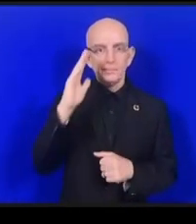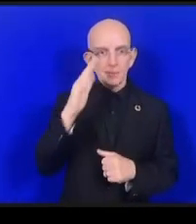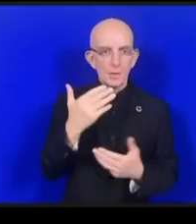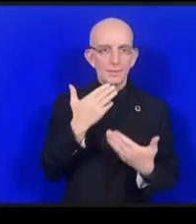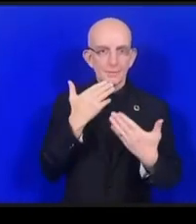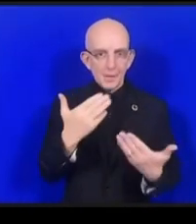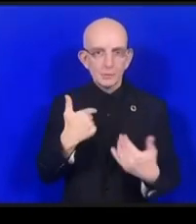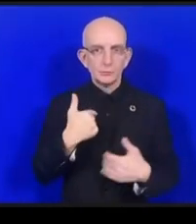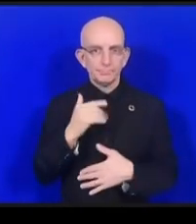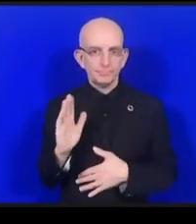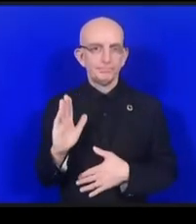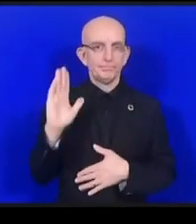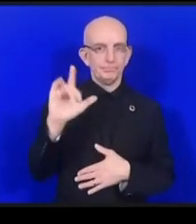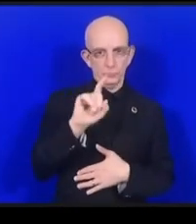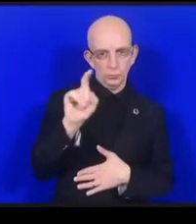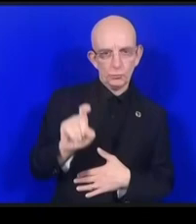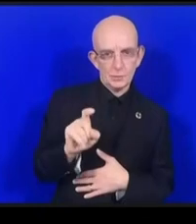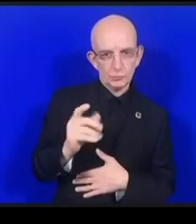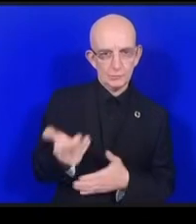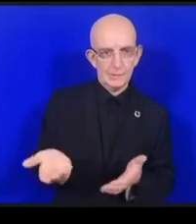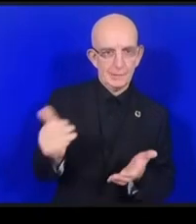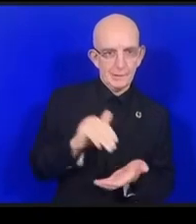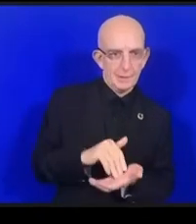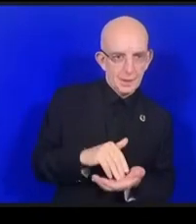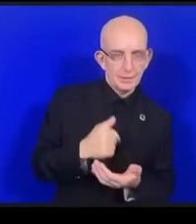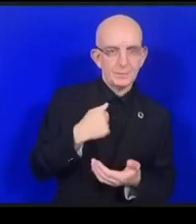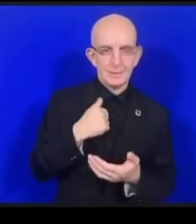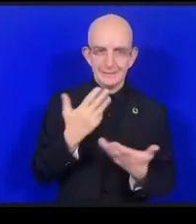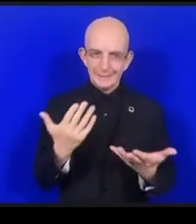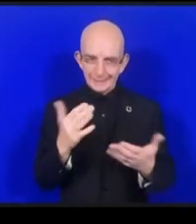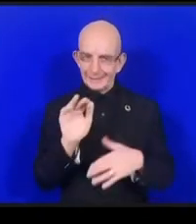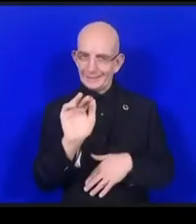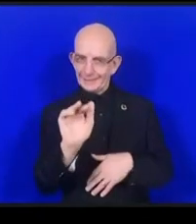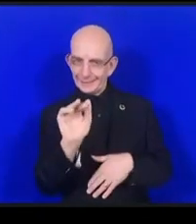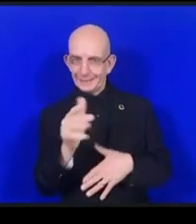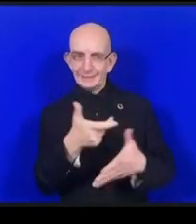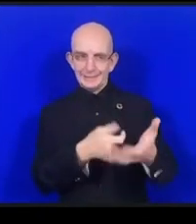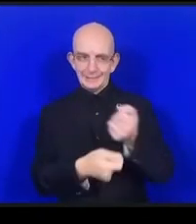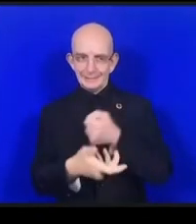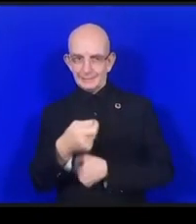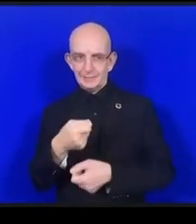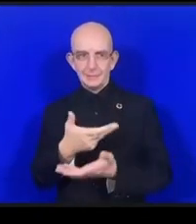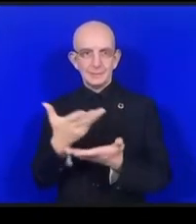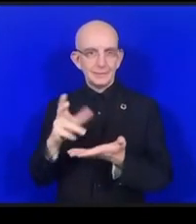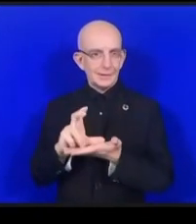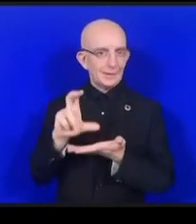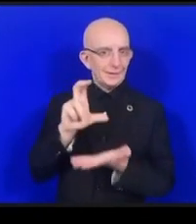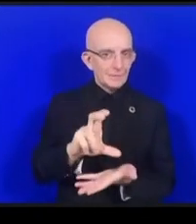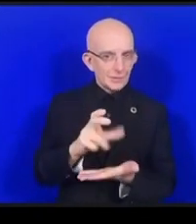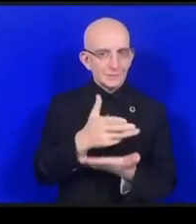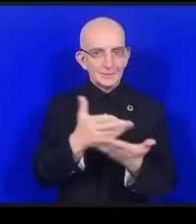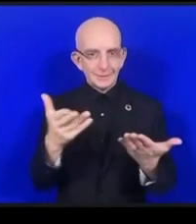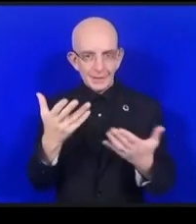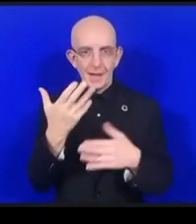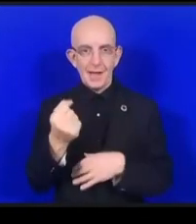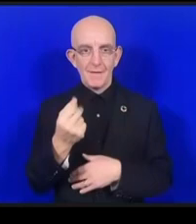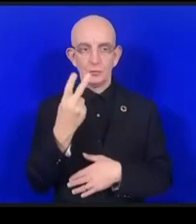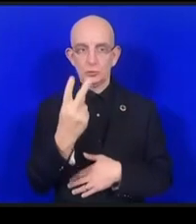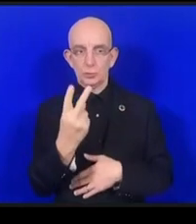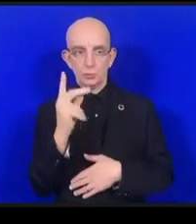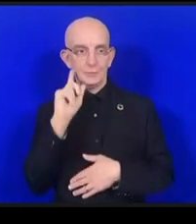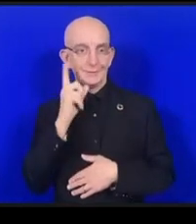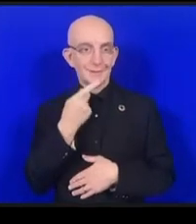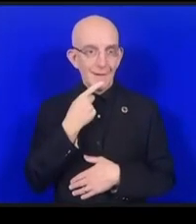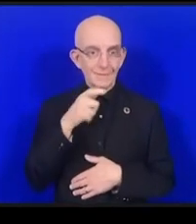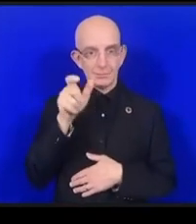опять как-то укрепить и нарастить эти возможности и хочу